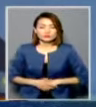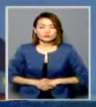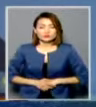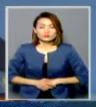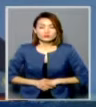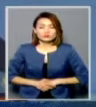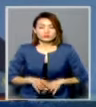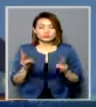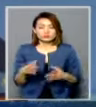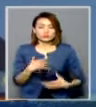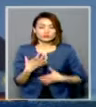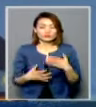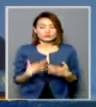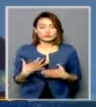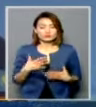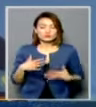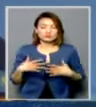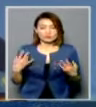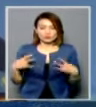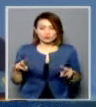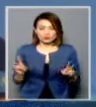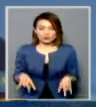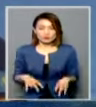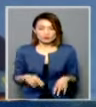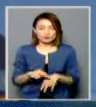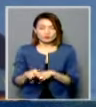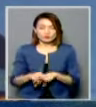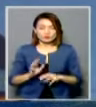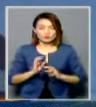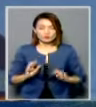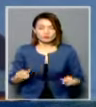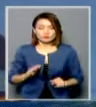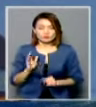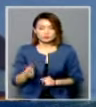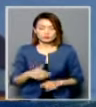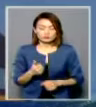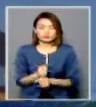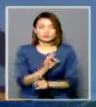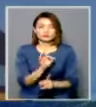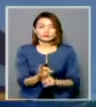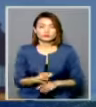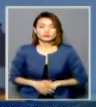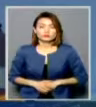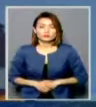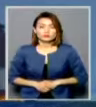кезде бойына үрей мен үрей салдырмауды үйрету негізгі мақсатымыз.